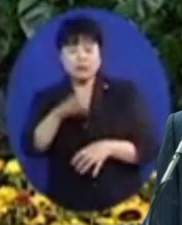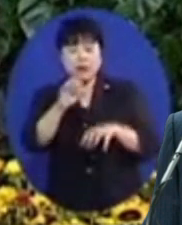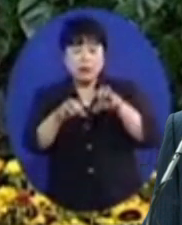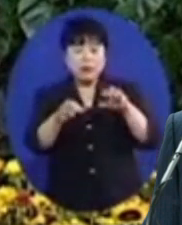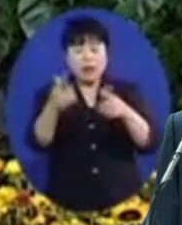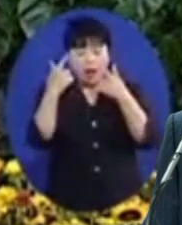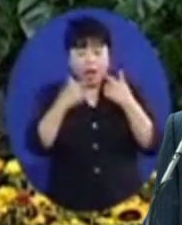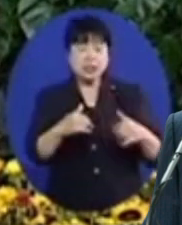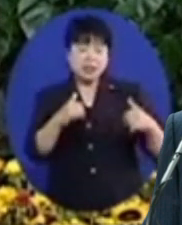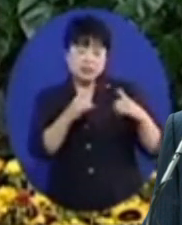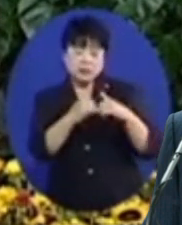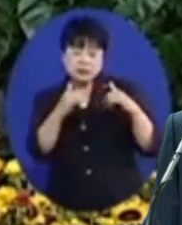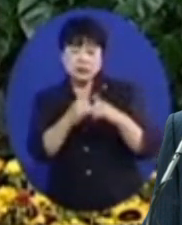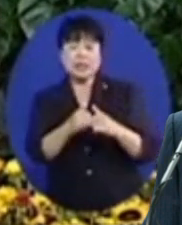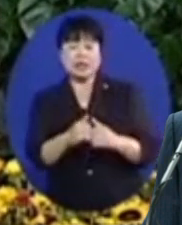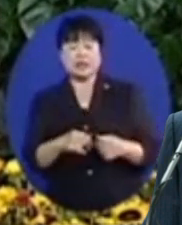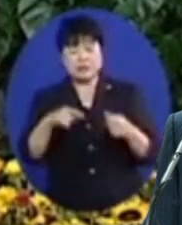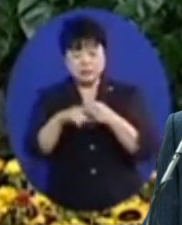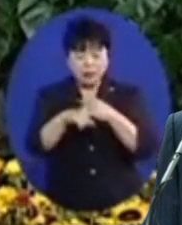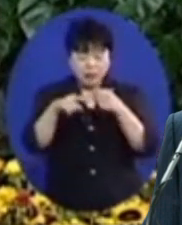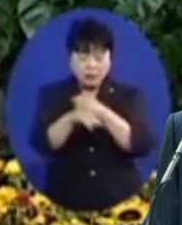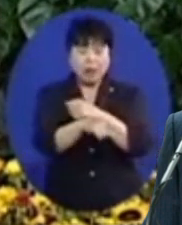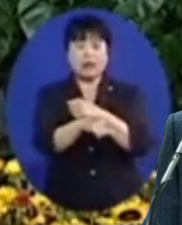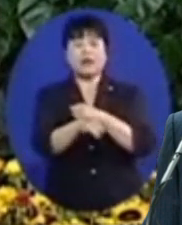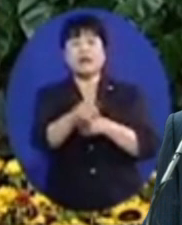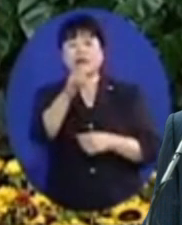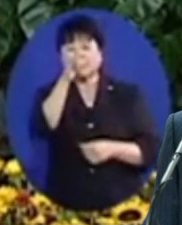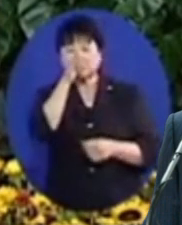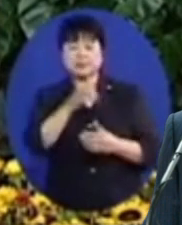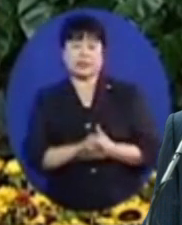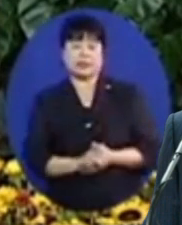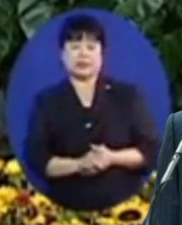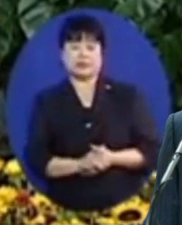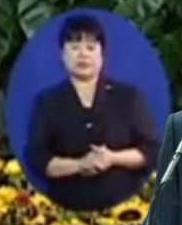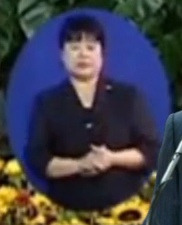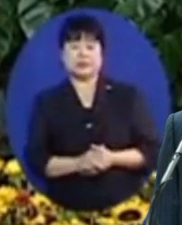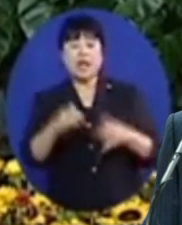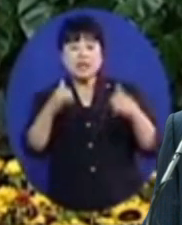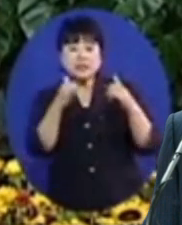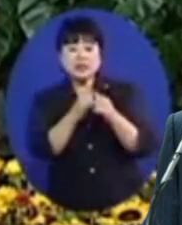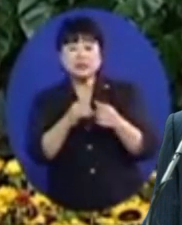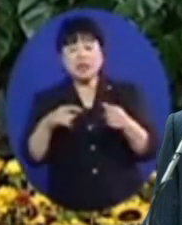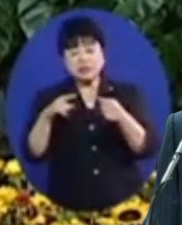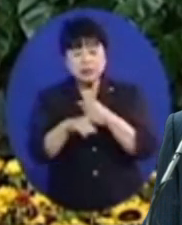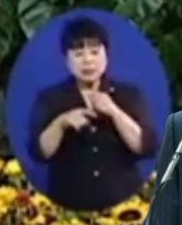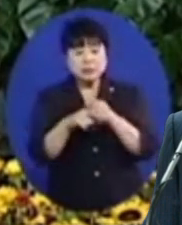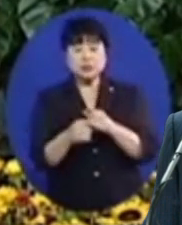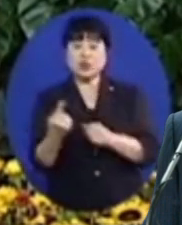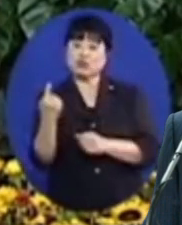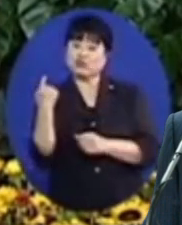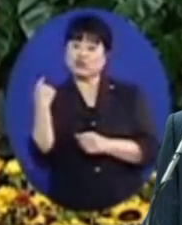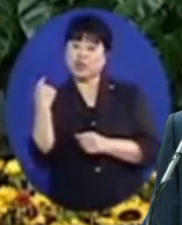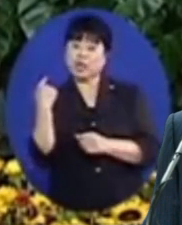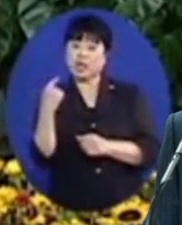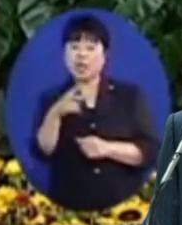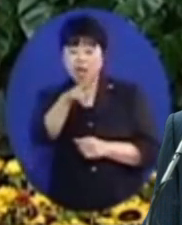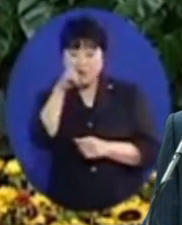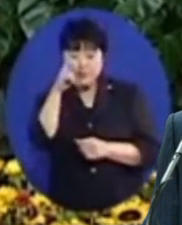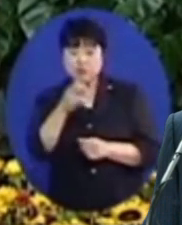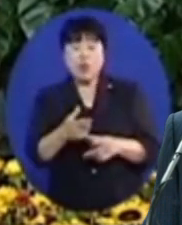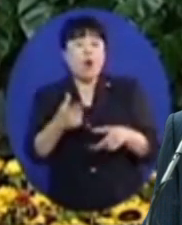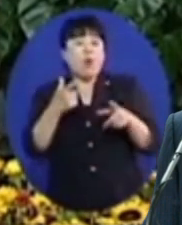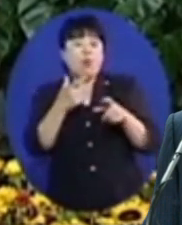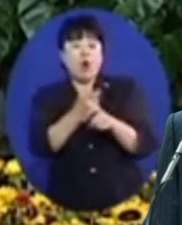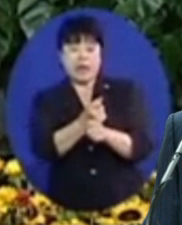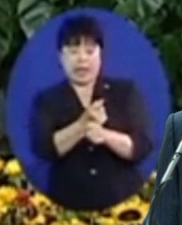항상 전쟁과 살육이 자행되고 있습니다. 이 전쟁과 살육의 배후에는 미움과 원한이